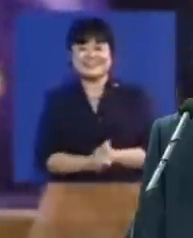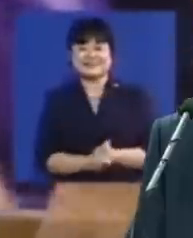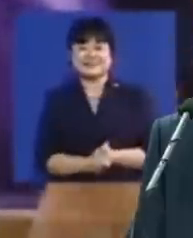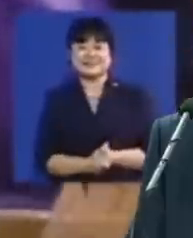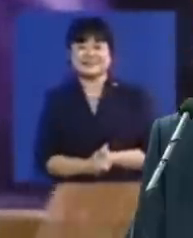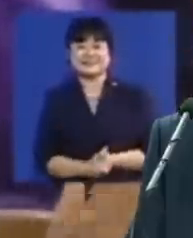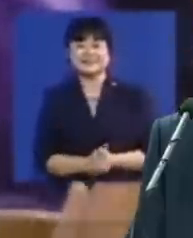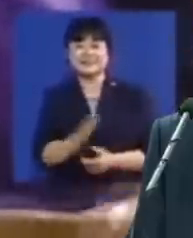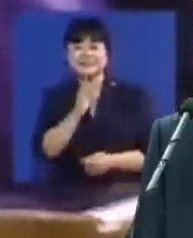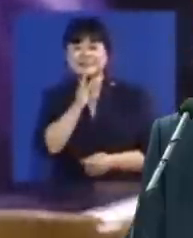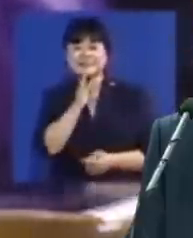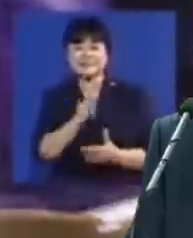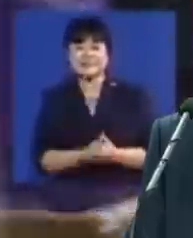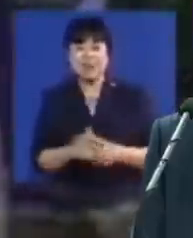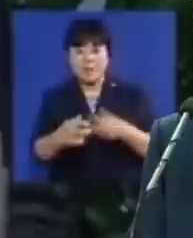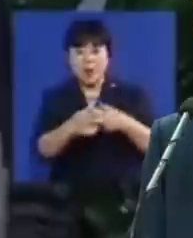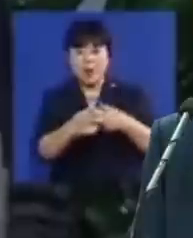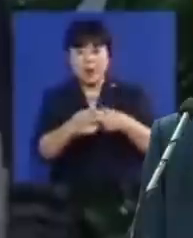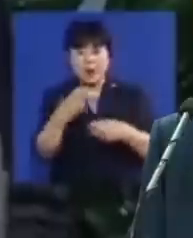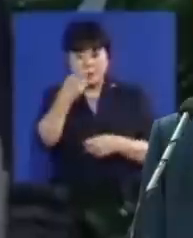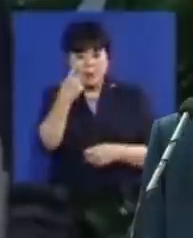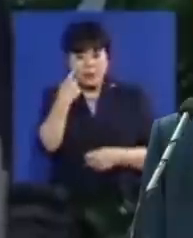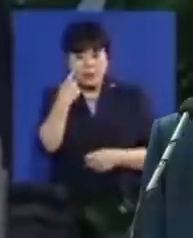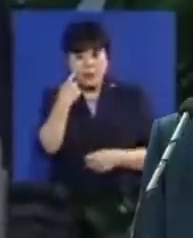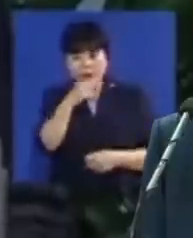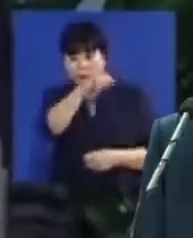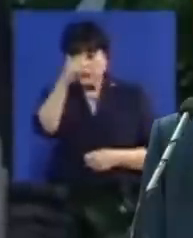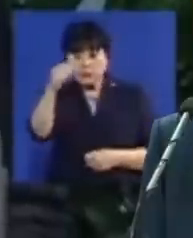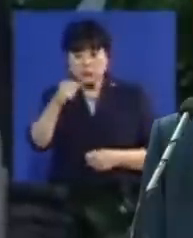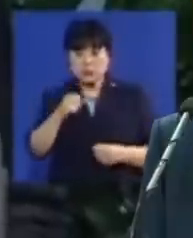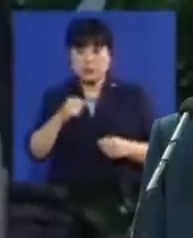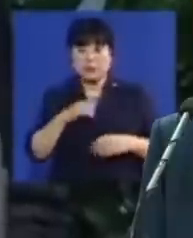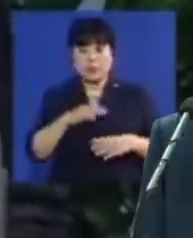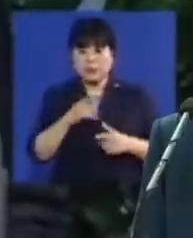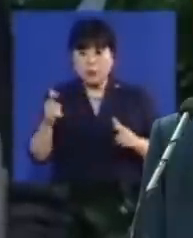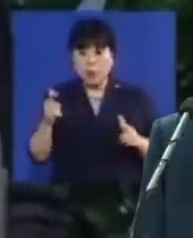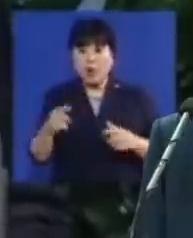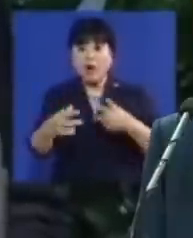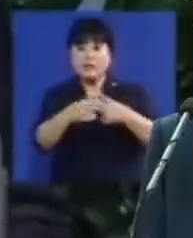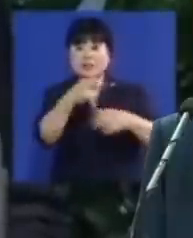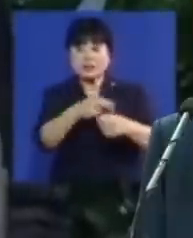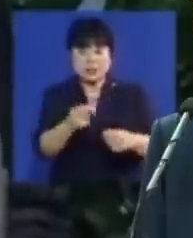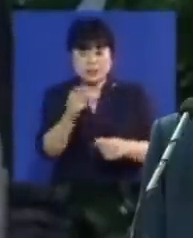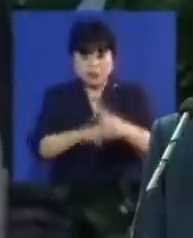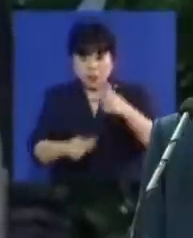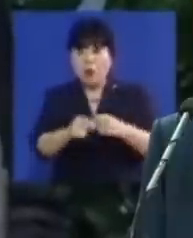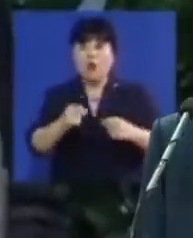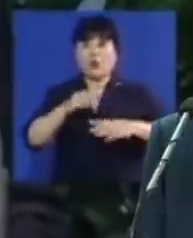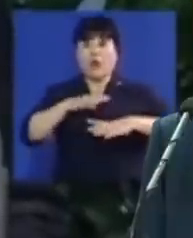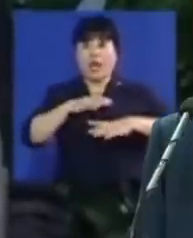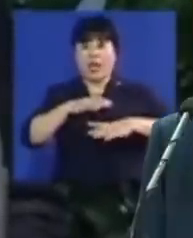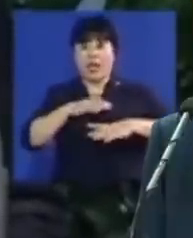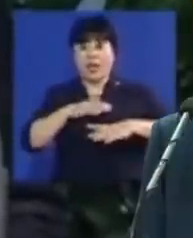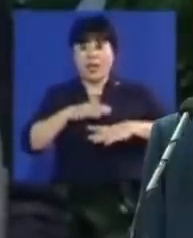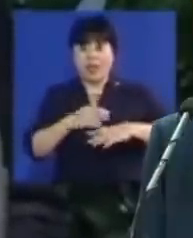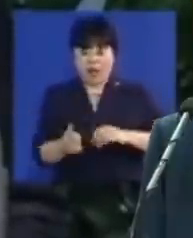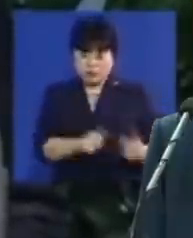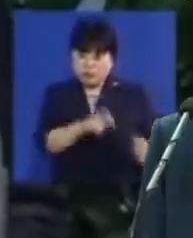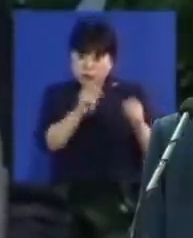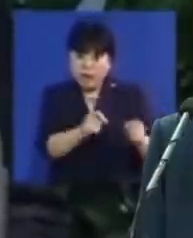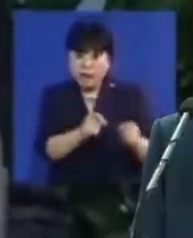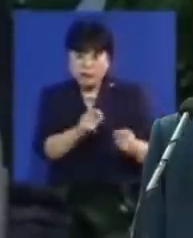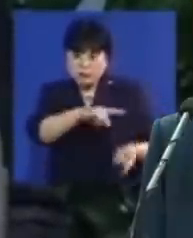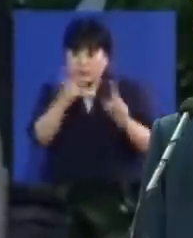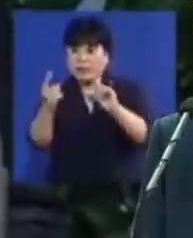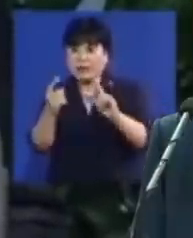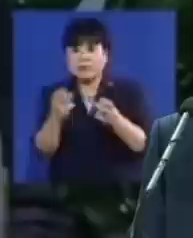병원에 검사를 가니까 우리 장로님 자신이 놀란 것이 아니라 의사가 더 놀래. 아니, 당연히 죽은 줄 알았는데 어떻게